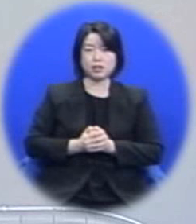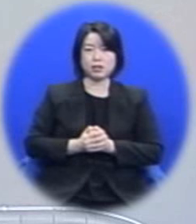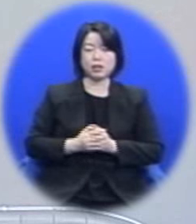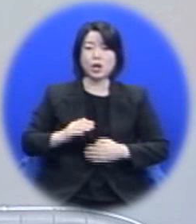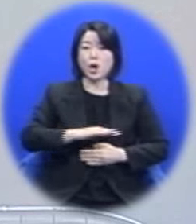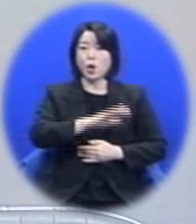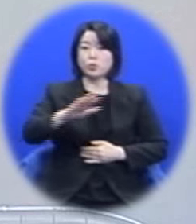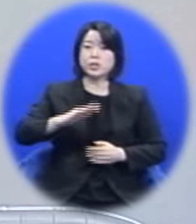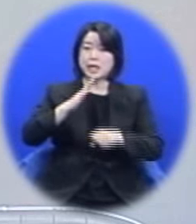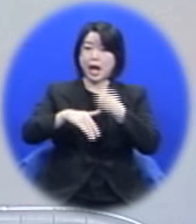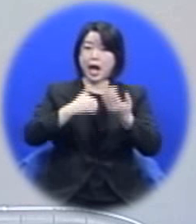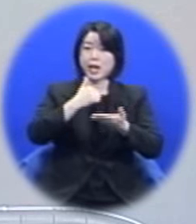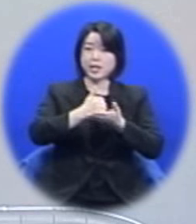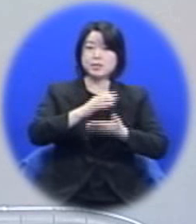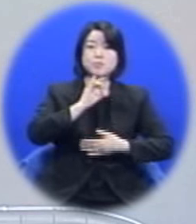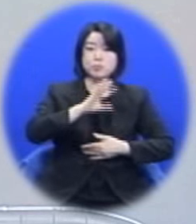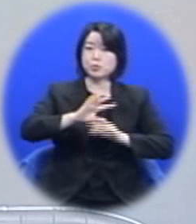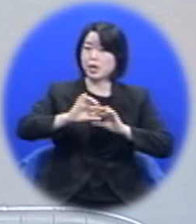우리는 하나님뿐만 아니고